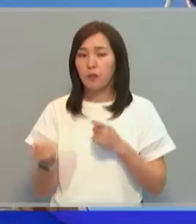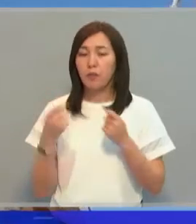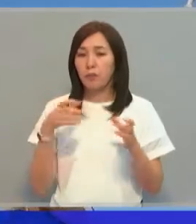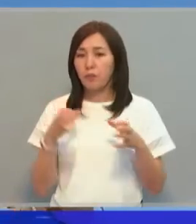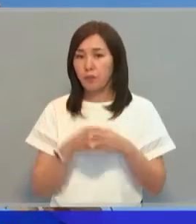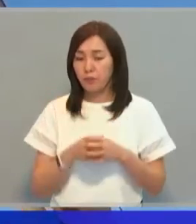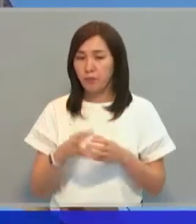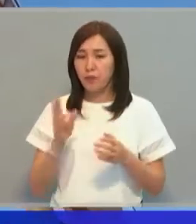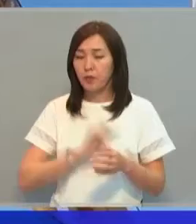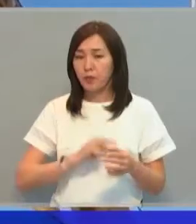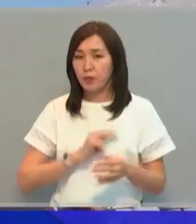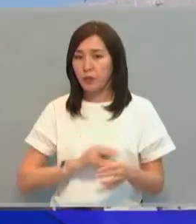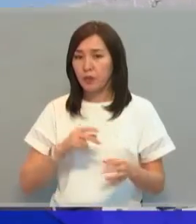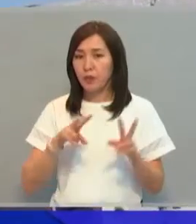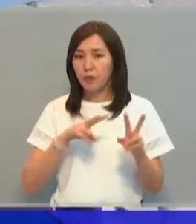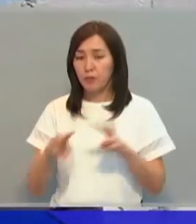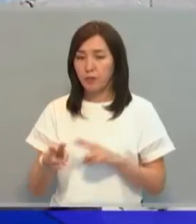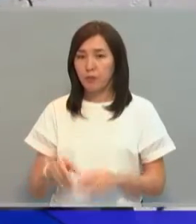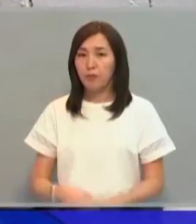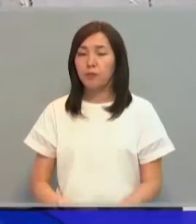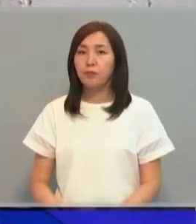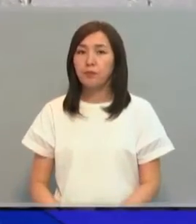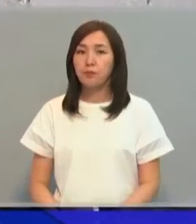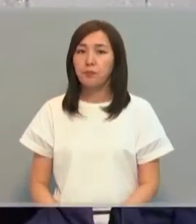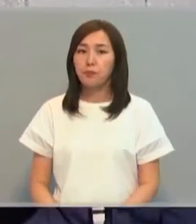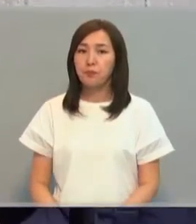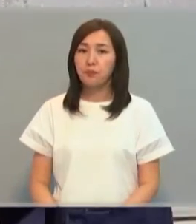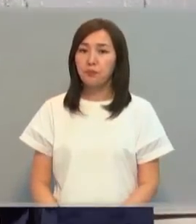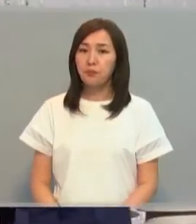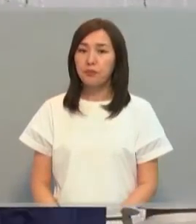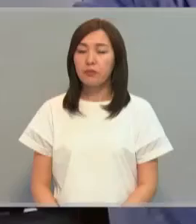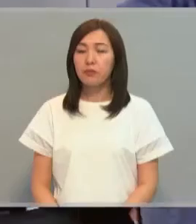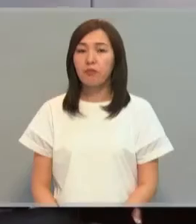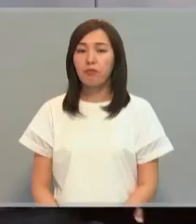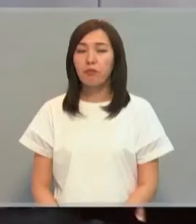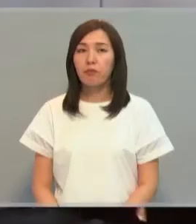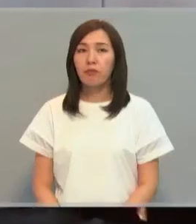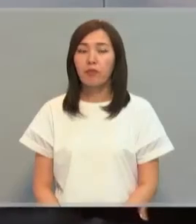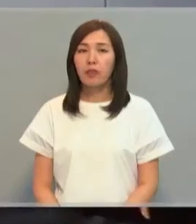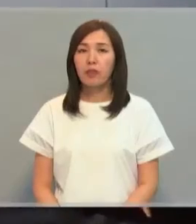тасымалдаушы компаниялардың әрекетін аңдып отыр. Мақсұт Жарылқасын, Талғат Елеубеков, Гүлмар Жамалдадос, жаңалықтар.